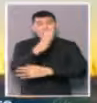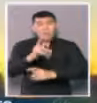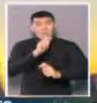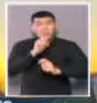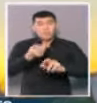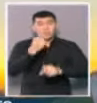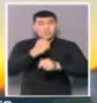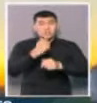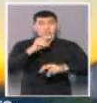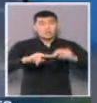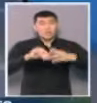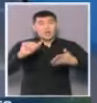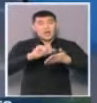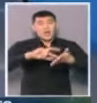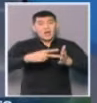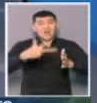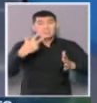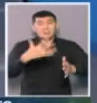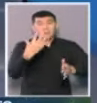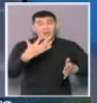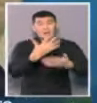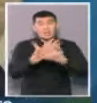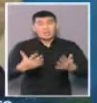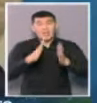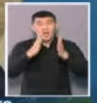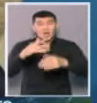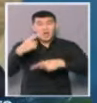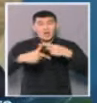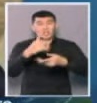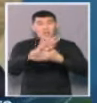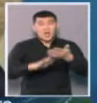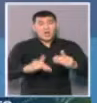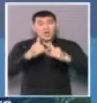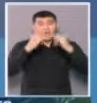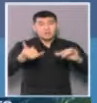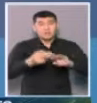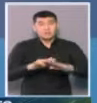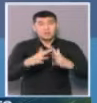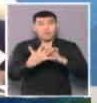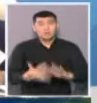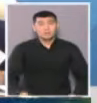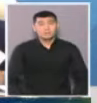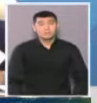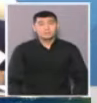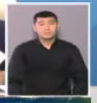разработана сметная документация по 35 проектам, направленным на дальнейшее развитие населенных пунктов.